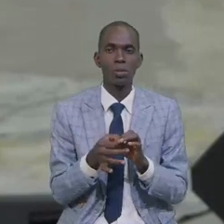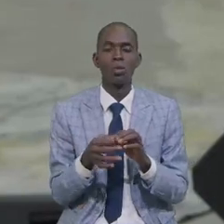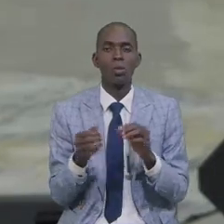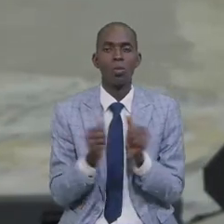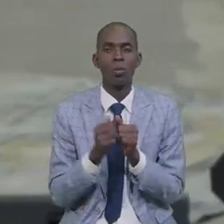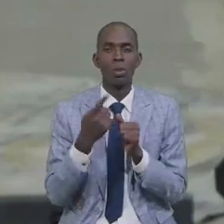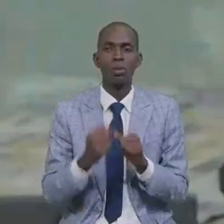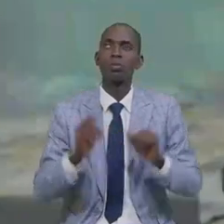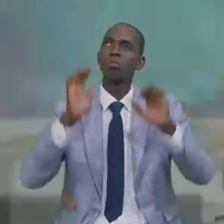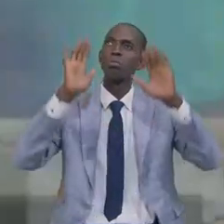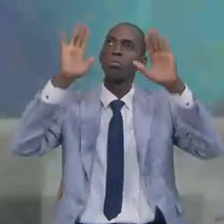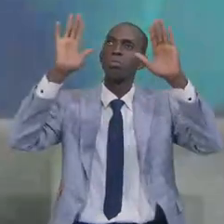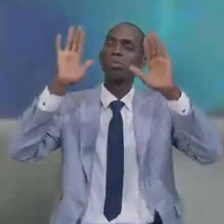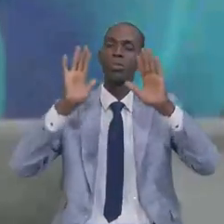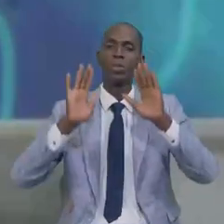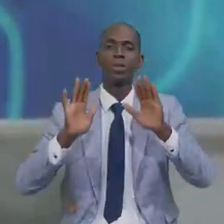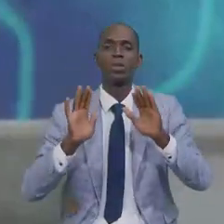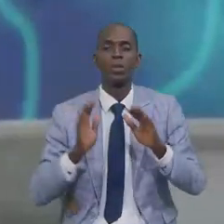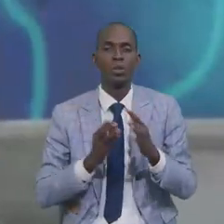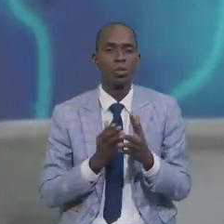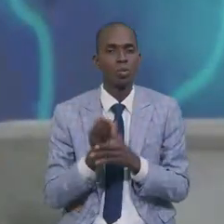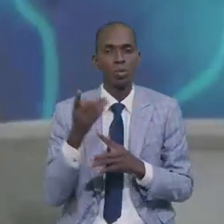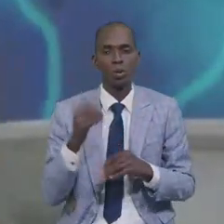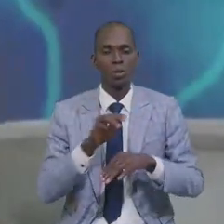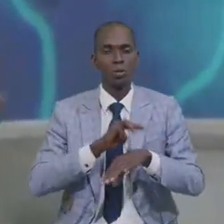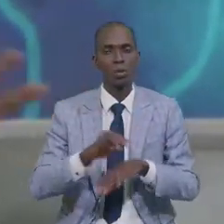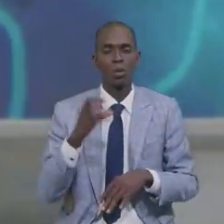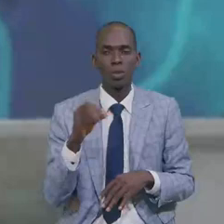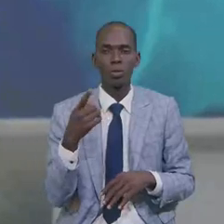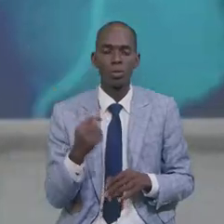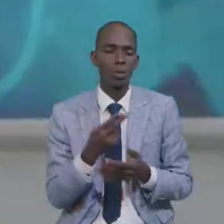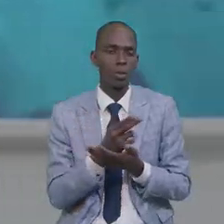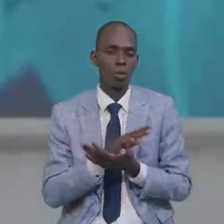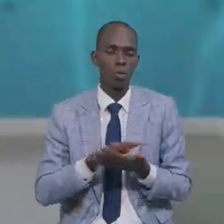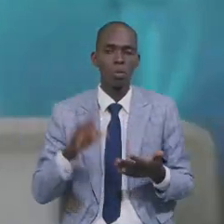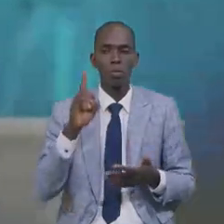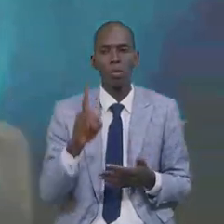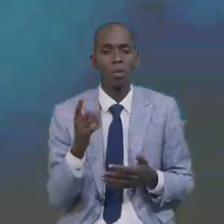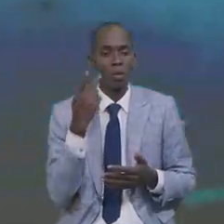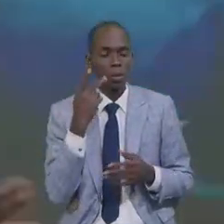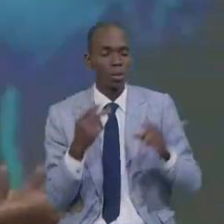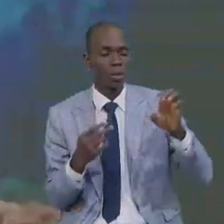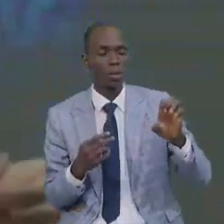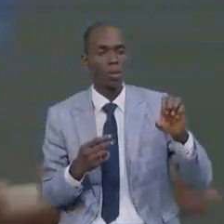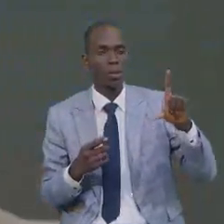miraculeux par le ministère ou la prédication des pieux.